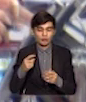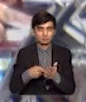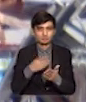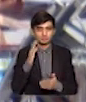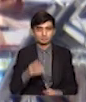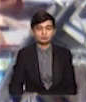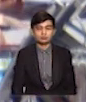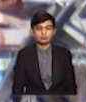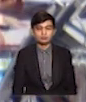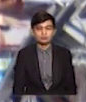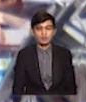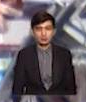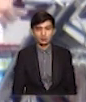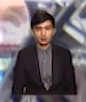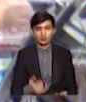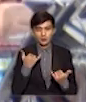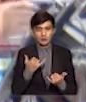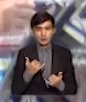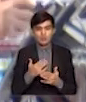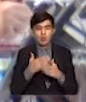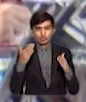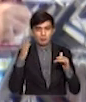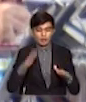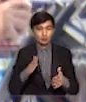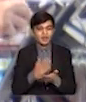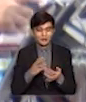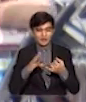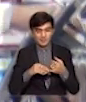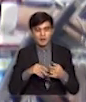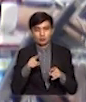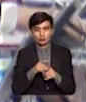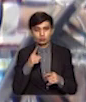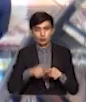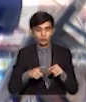тартылмақ. Қазіргі кен орындар біртіндеп сарқылуда. Сонымен бірге бүгінгі күні